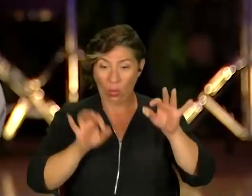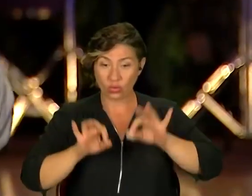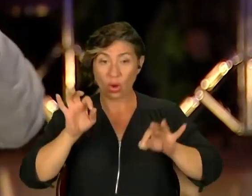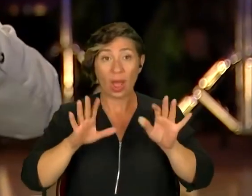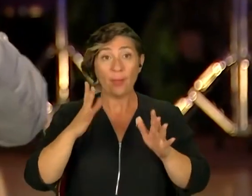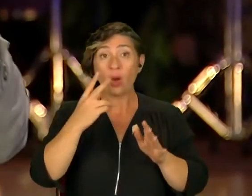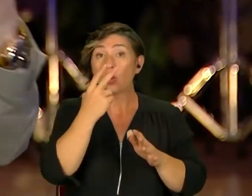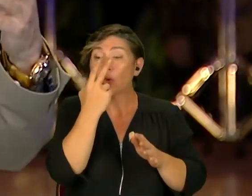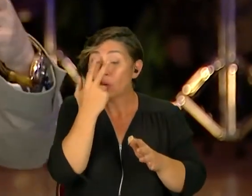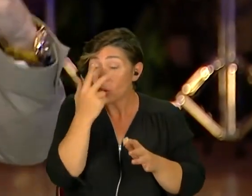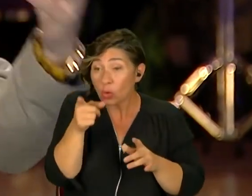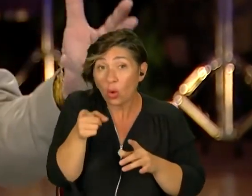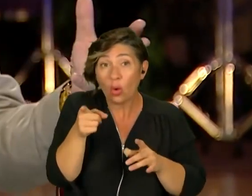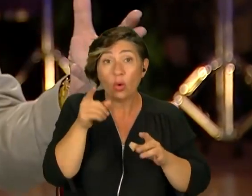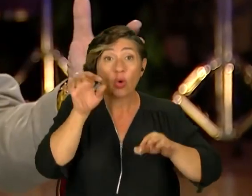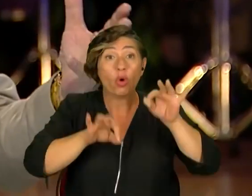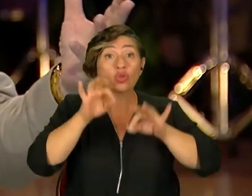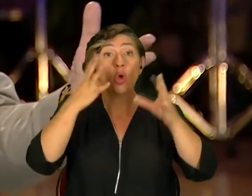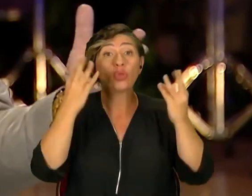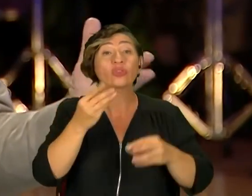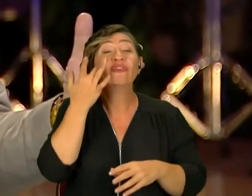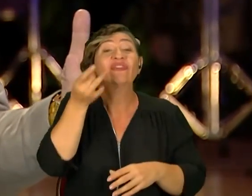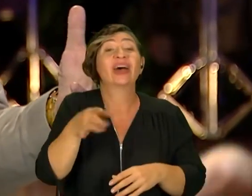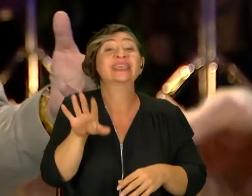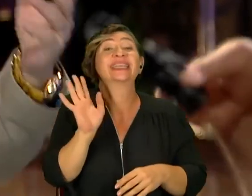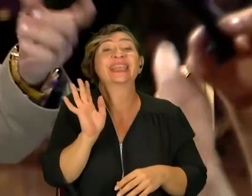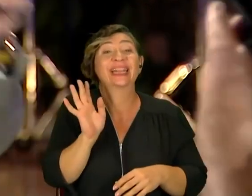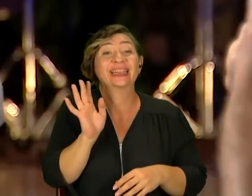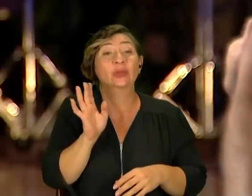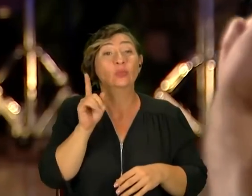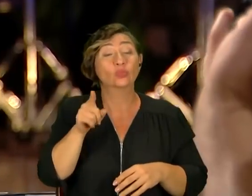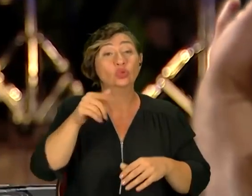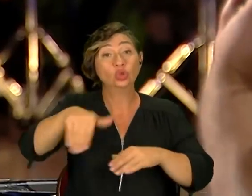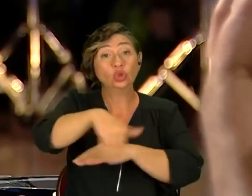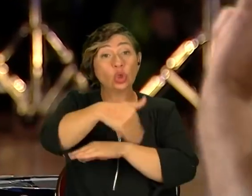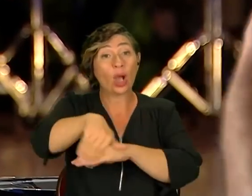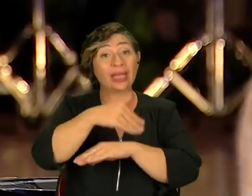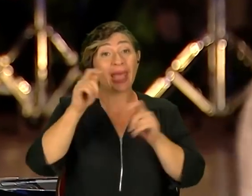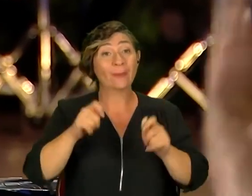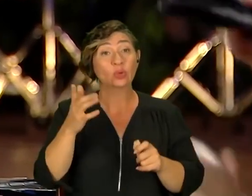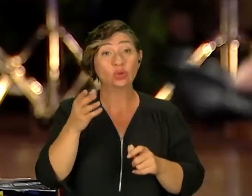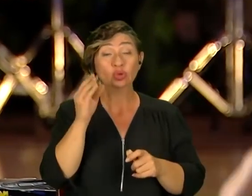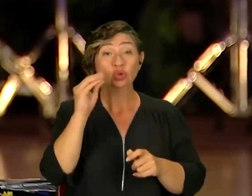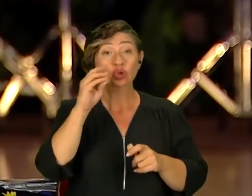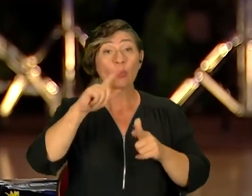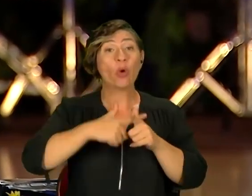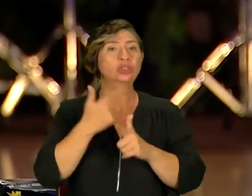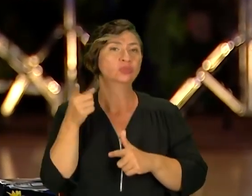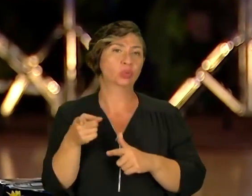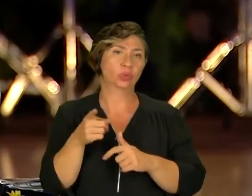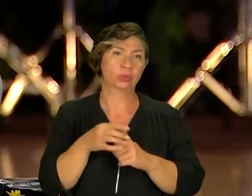ama o görmeyen arkadaş onun kontrollü ortam olduğunu farkında değil. Ve bunu sokakta yapıyorlardı. Çocuğun projesi